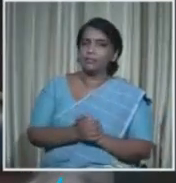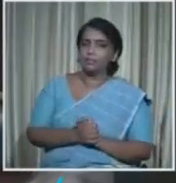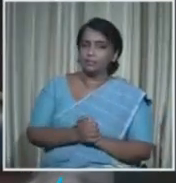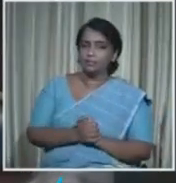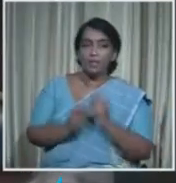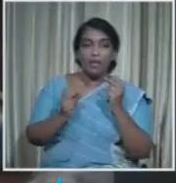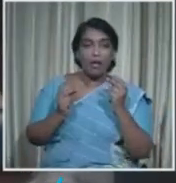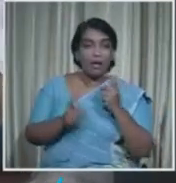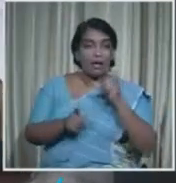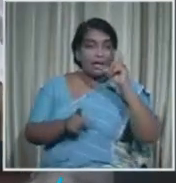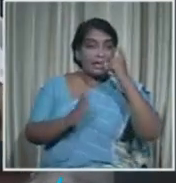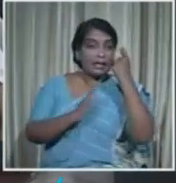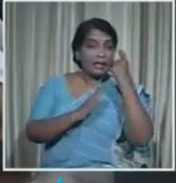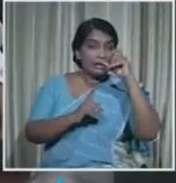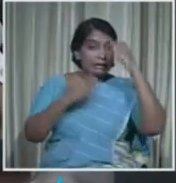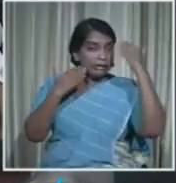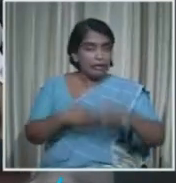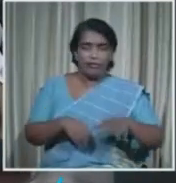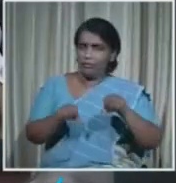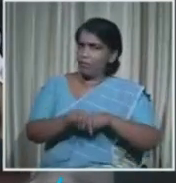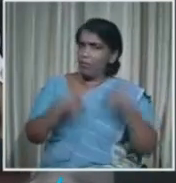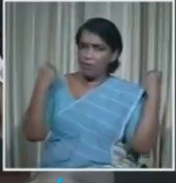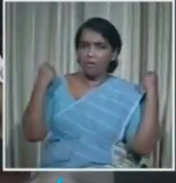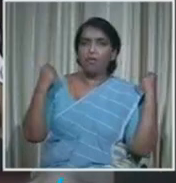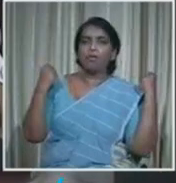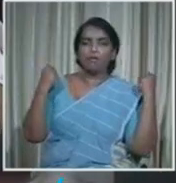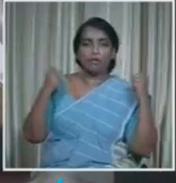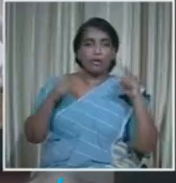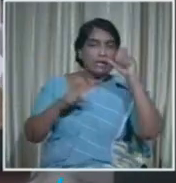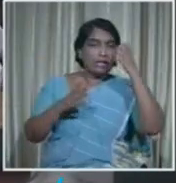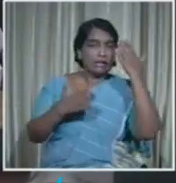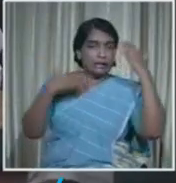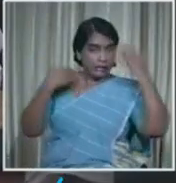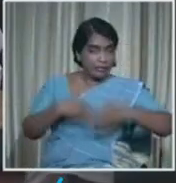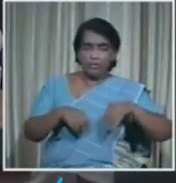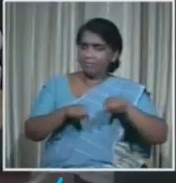හදිසි නීතිය කඩ කරලා කර්ෆියු කඩ කරලා